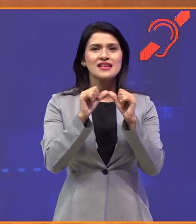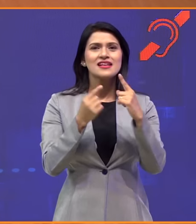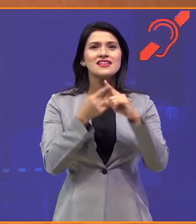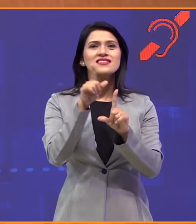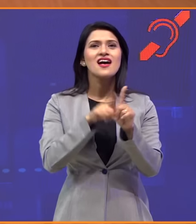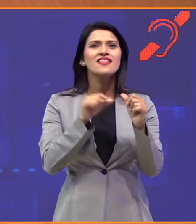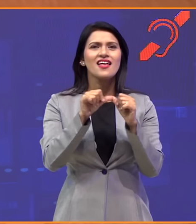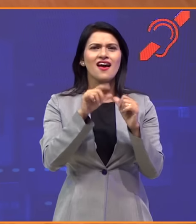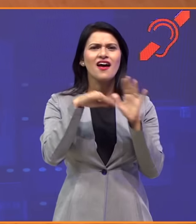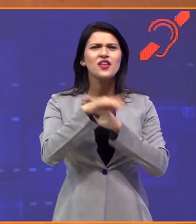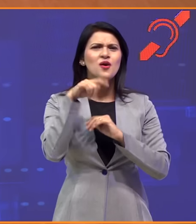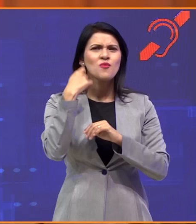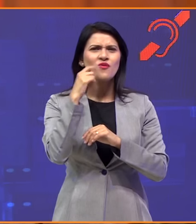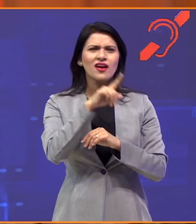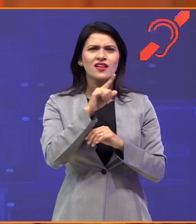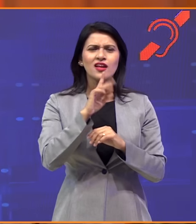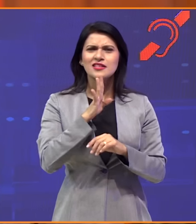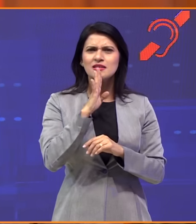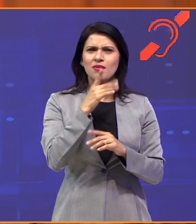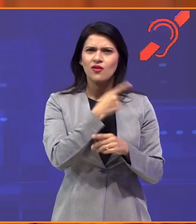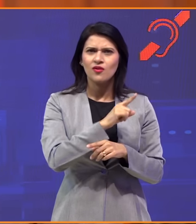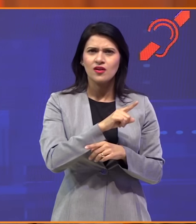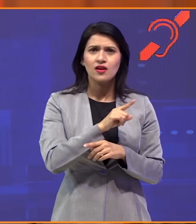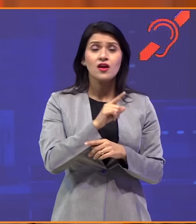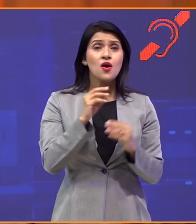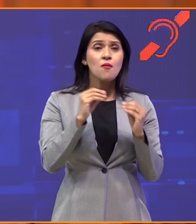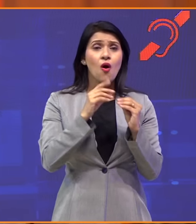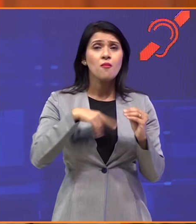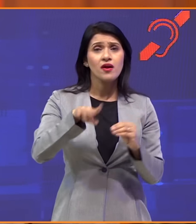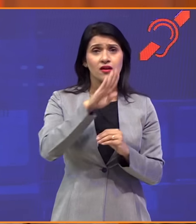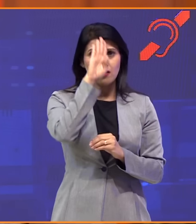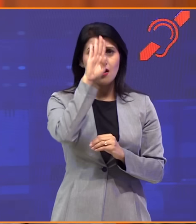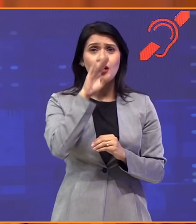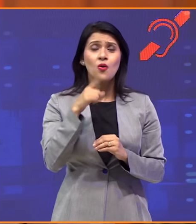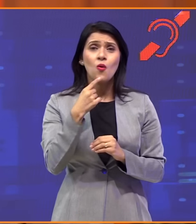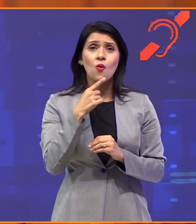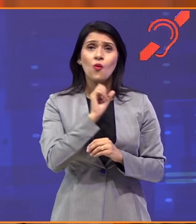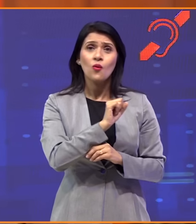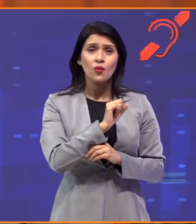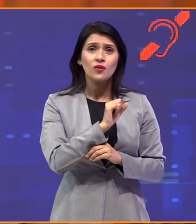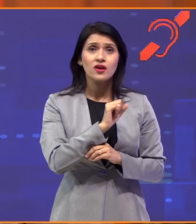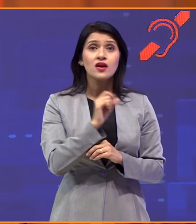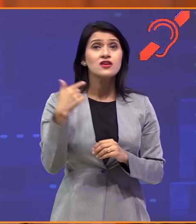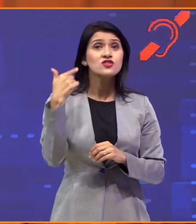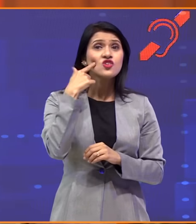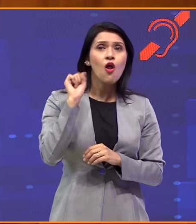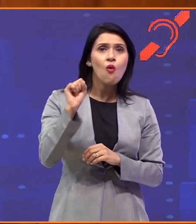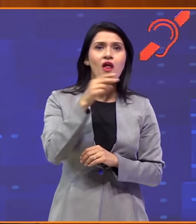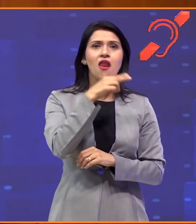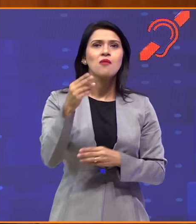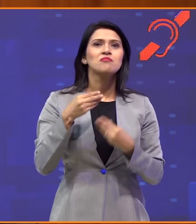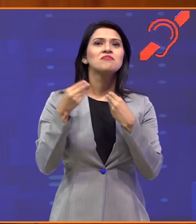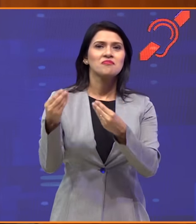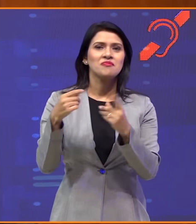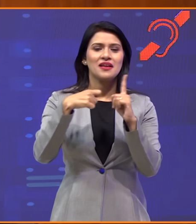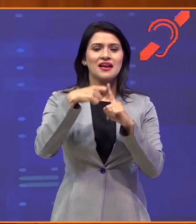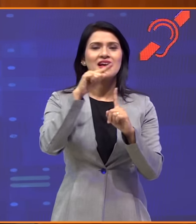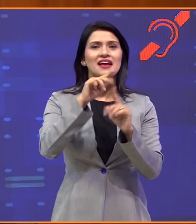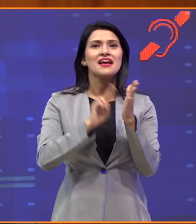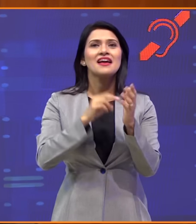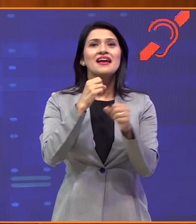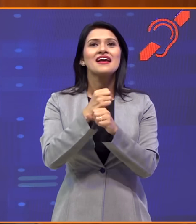कौन हां हां तो आप तो उसका जवाब नहीं दे सके लेकिन जनता ने जब शाहरुख को देखा तो कहा किंग खान जी और उसके बाद जनता ने